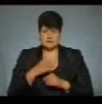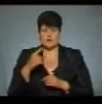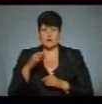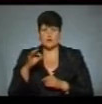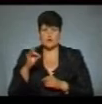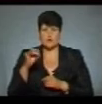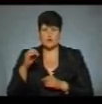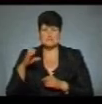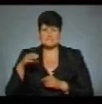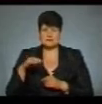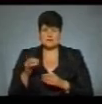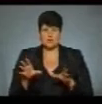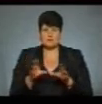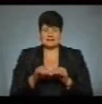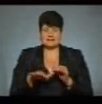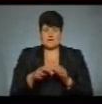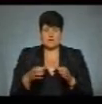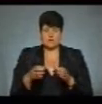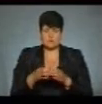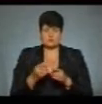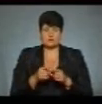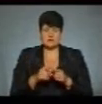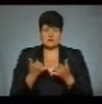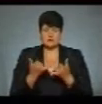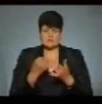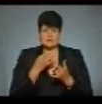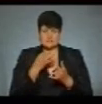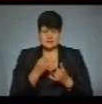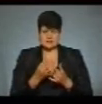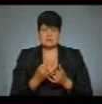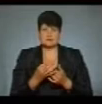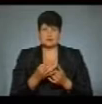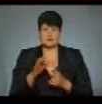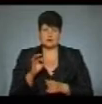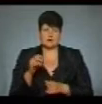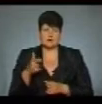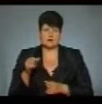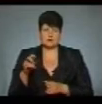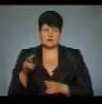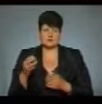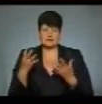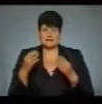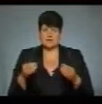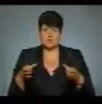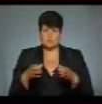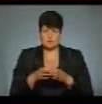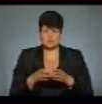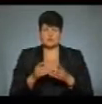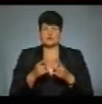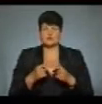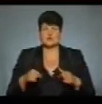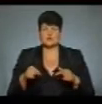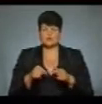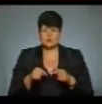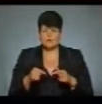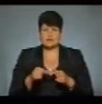об'єднаної територіальної громади. Про це сьогодні повідомила координаторка спостереження «Опори» Ольга Галушка. День громади організувала Хоростківська міська